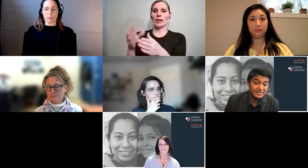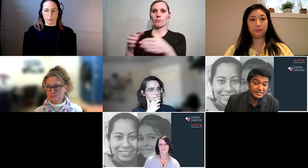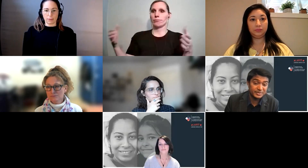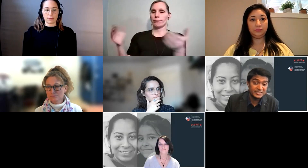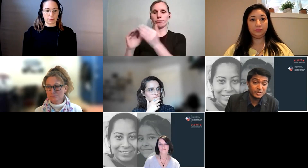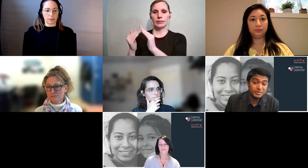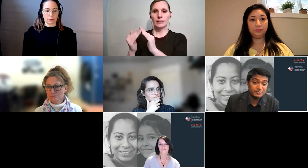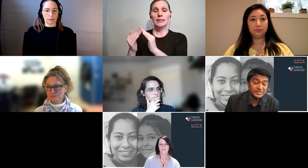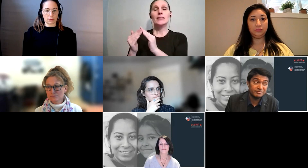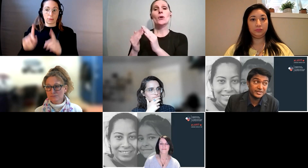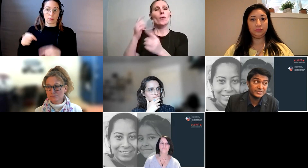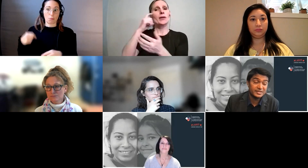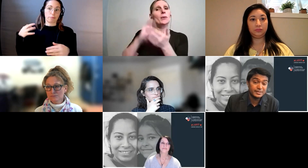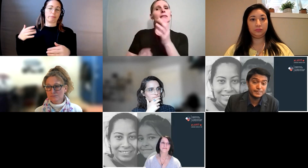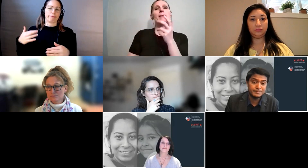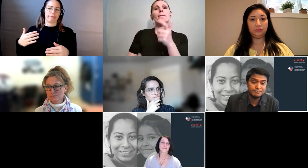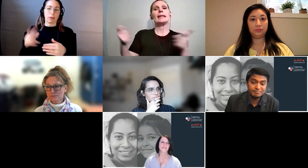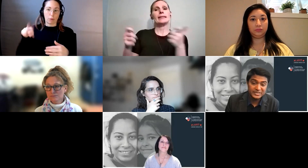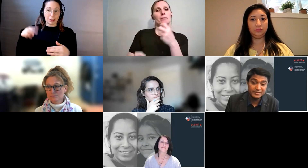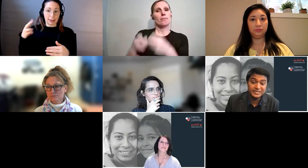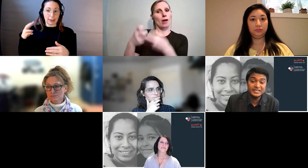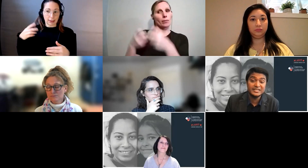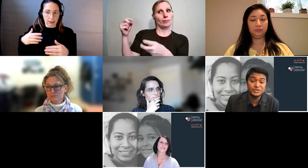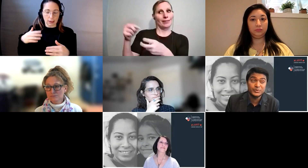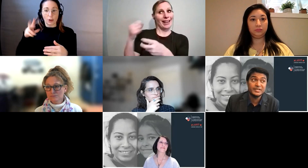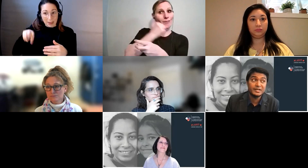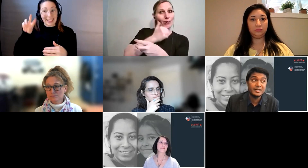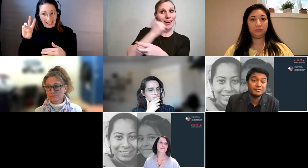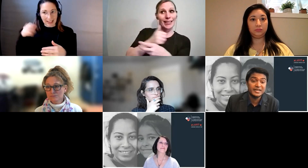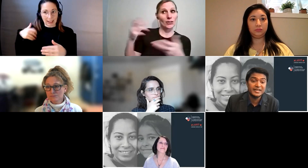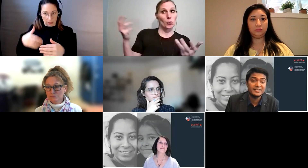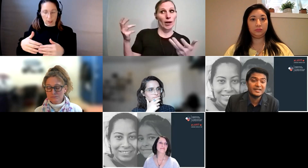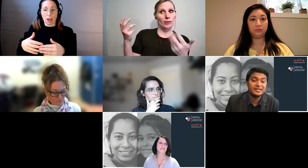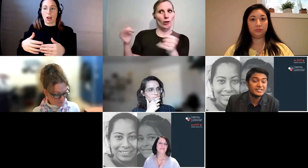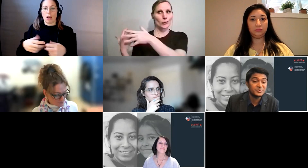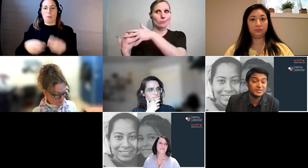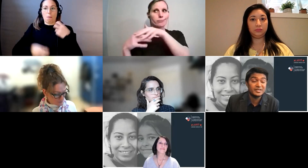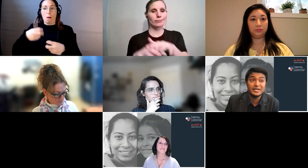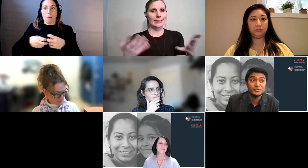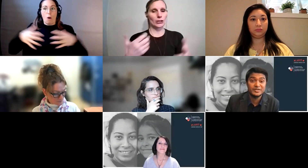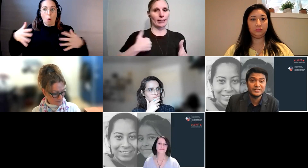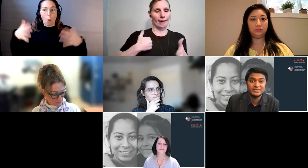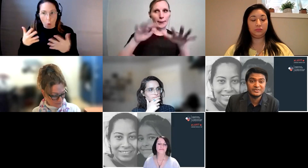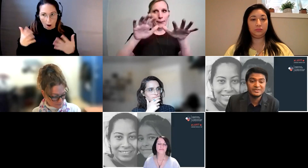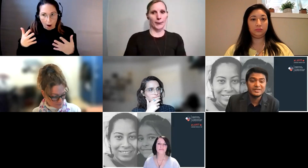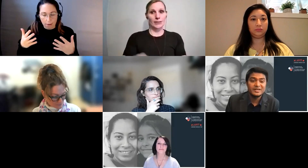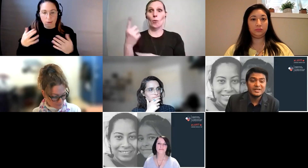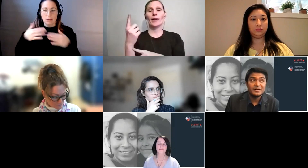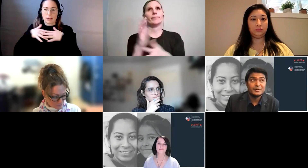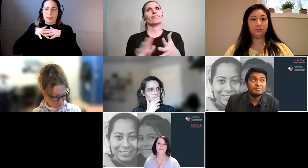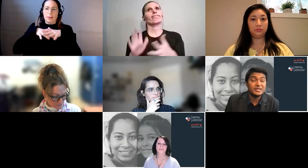Depuis ce temps-là, le plus grand problème que nous avons vécu, c'est l'intégration à la vie